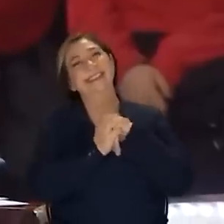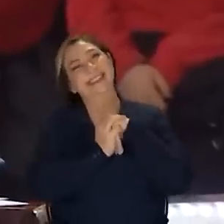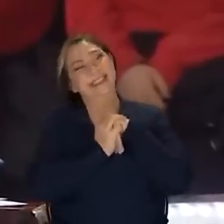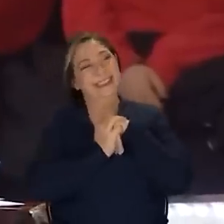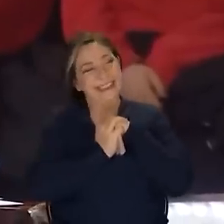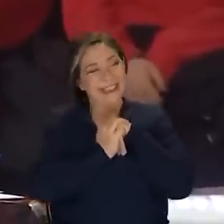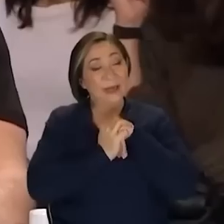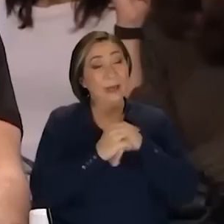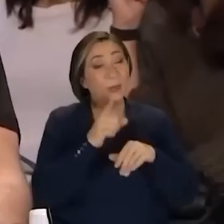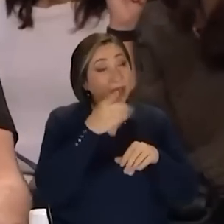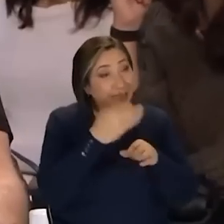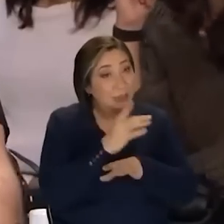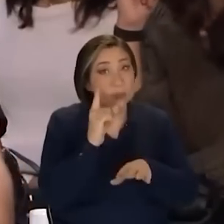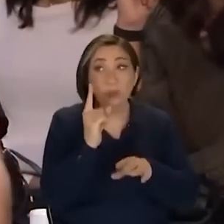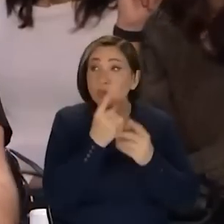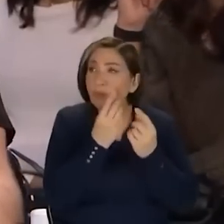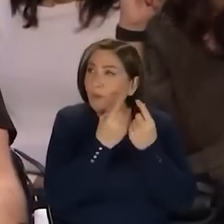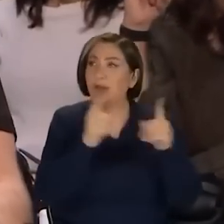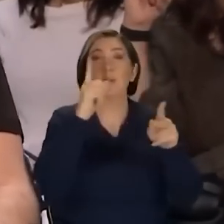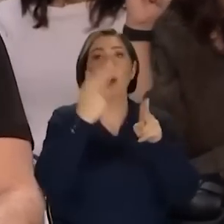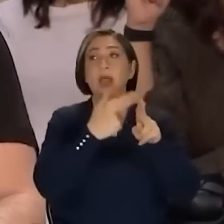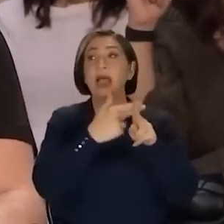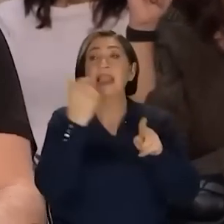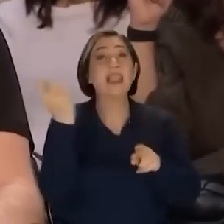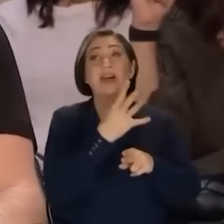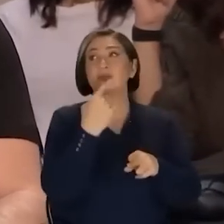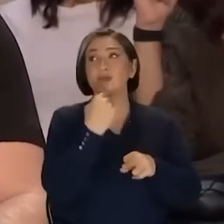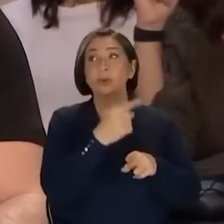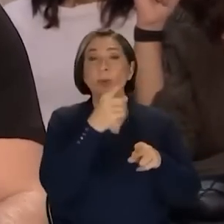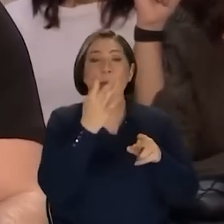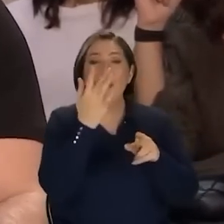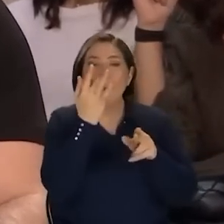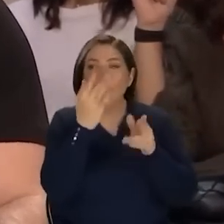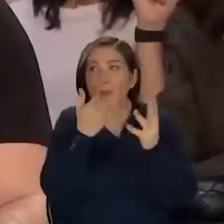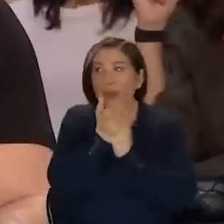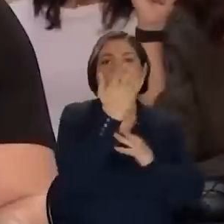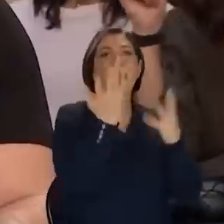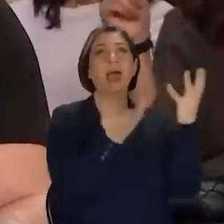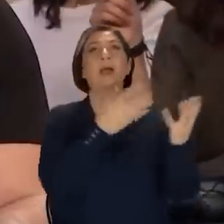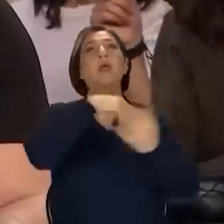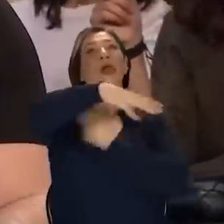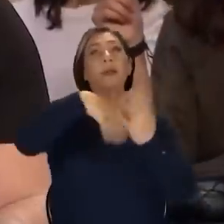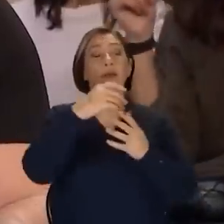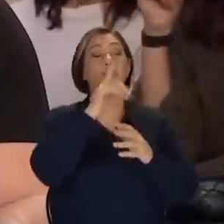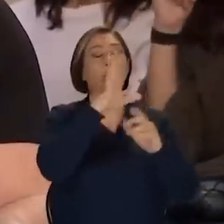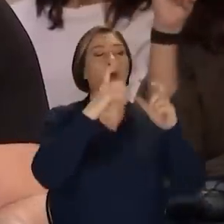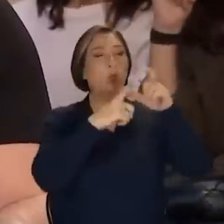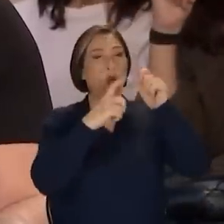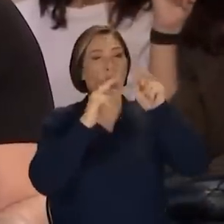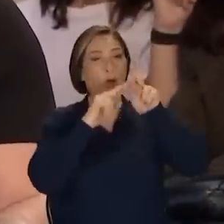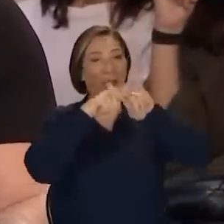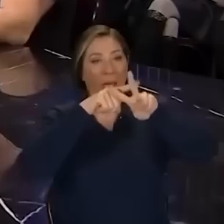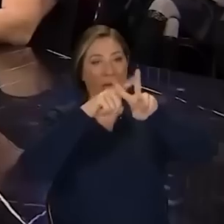ya Okan bu çok çarpıcı bir örnek bunu defalarca söyledim karambole kaynıyor şimdi Gökhan